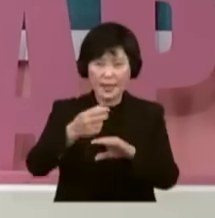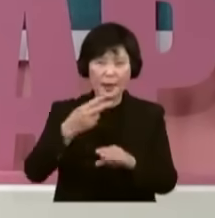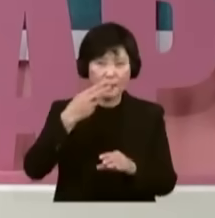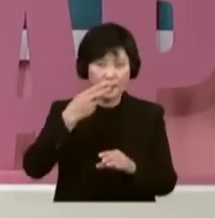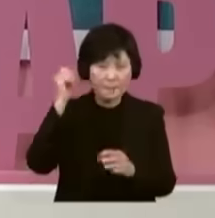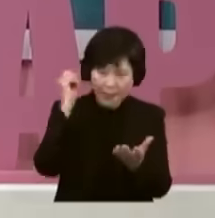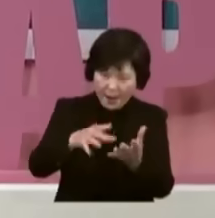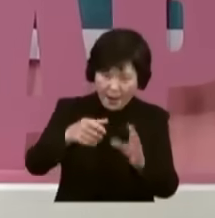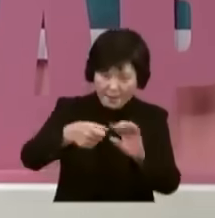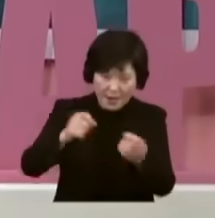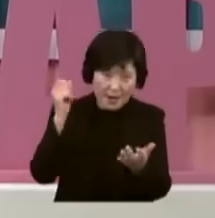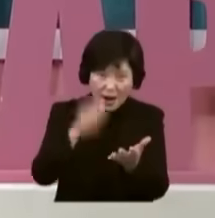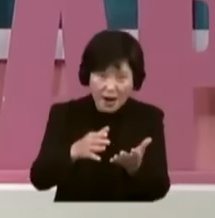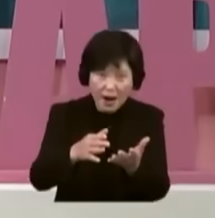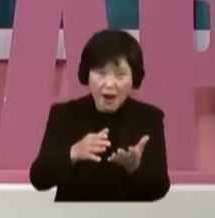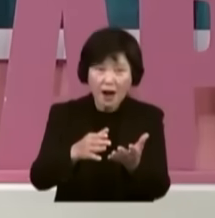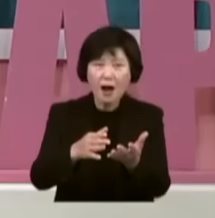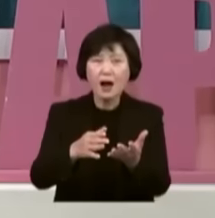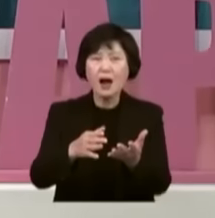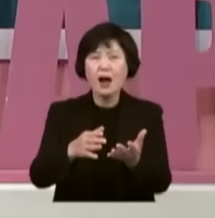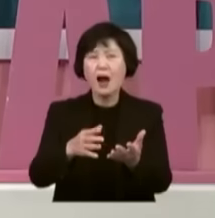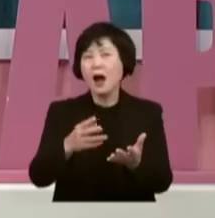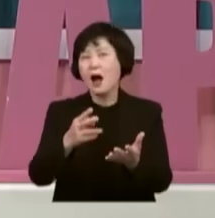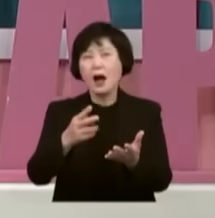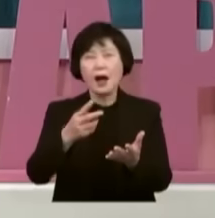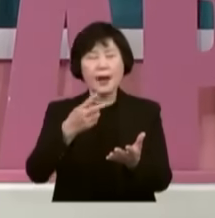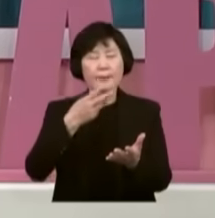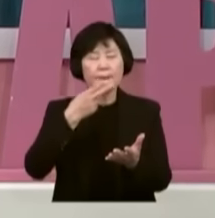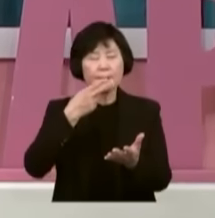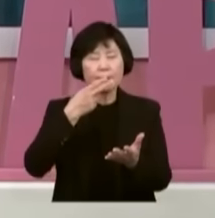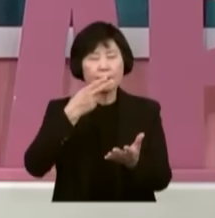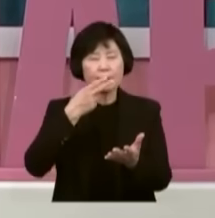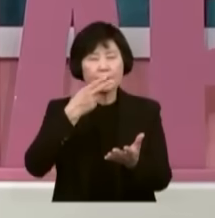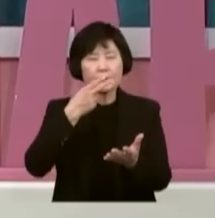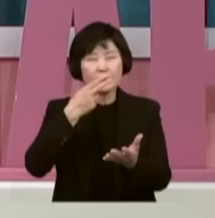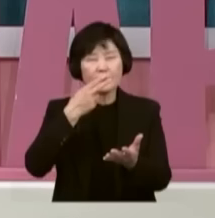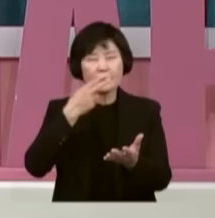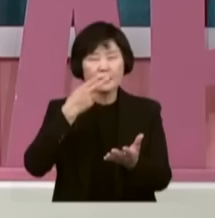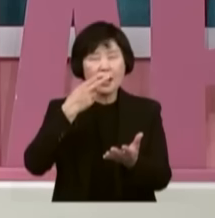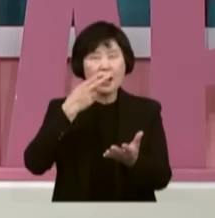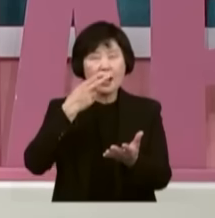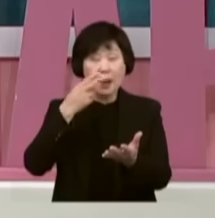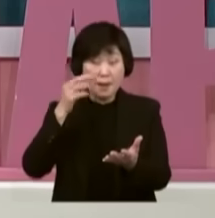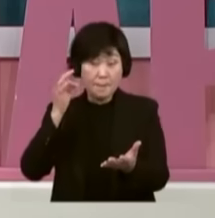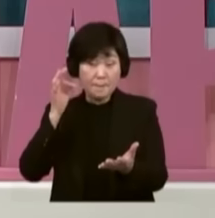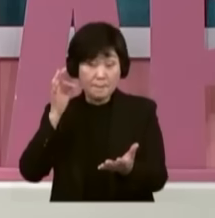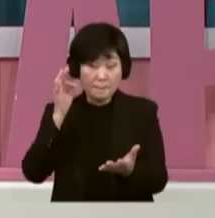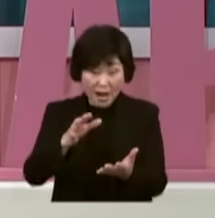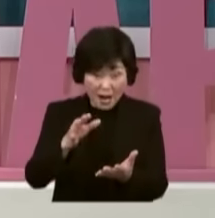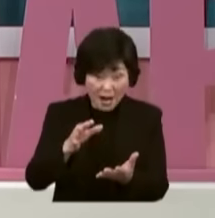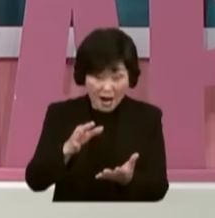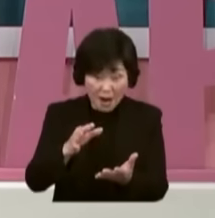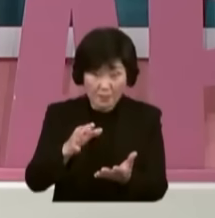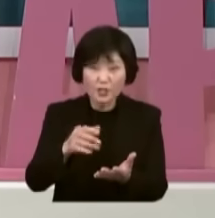끊고선 딱 버리고선 한 모금을 쫙 피는데 뭐쫙 타는데. 탁 겨냥해서 탁 집으니까 물에 탁